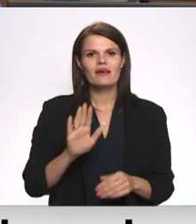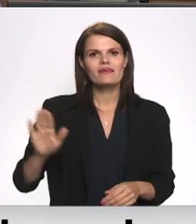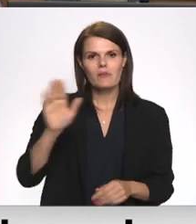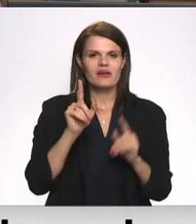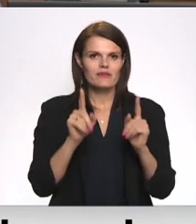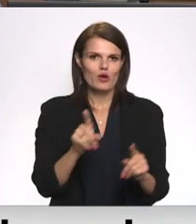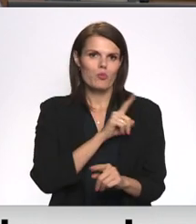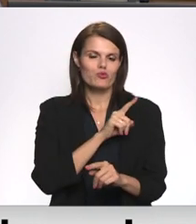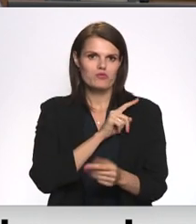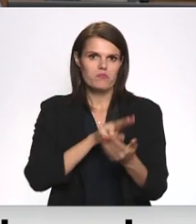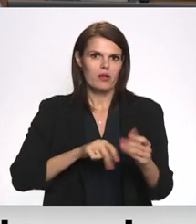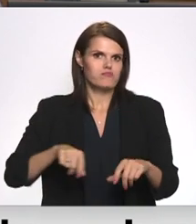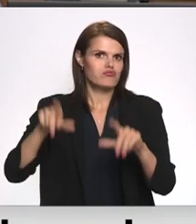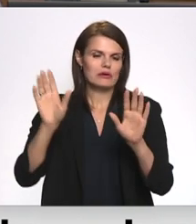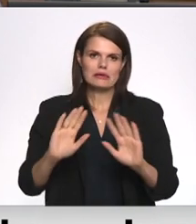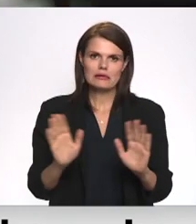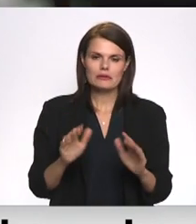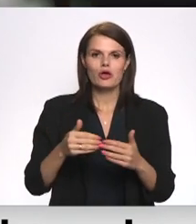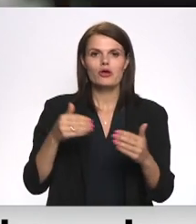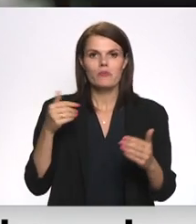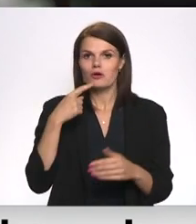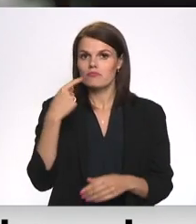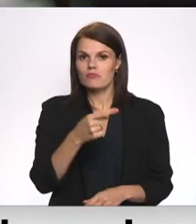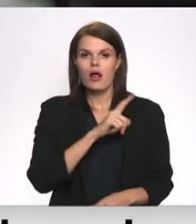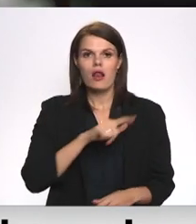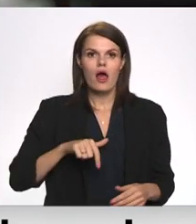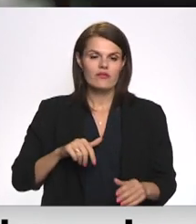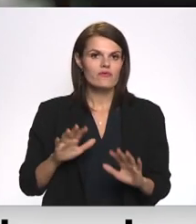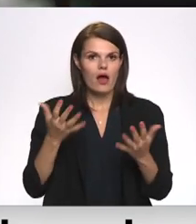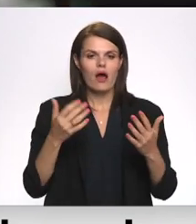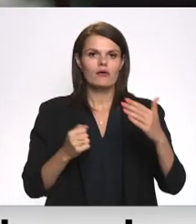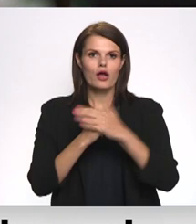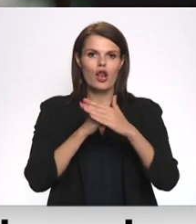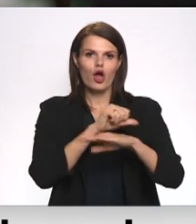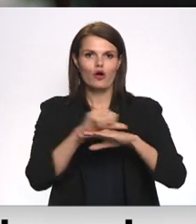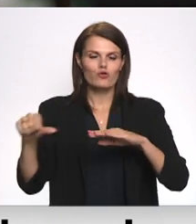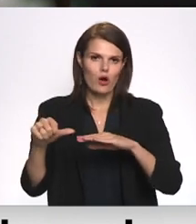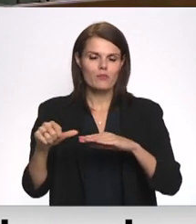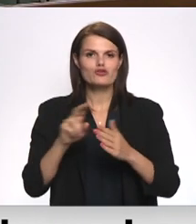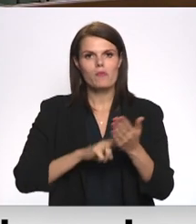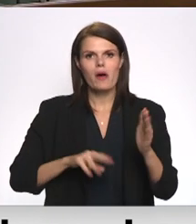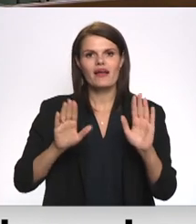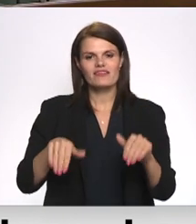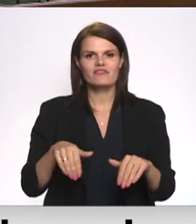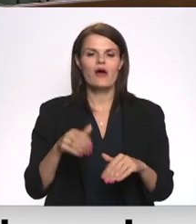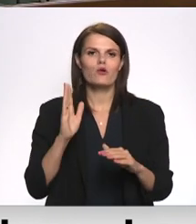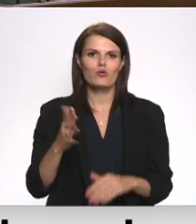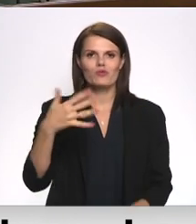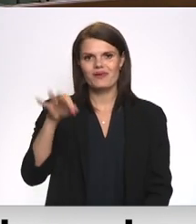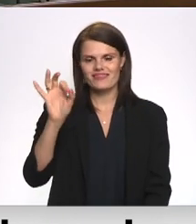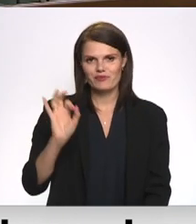jābūt uzmanīgām. Iepriekš izskanējis, ka Latvijas gadījumā galējā robeža valsts parādam varētu būt apmēram puse no iekšzemes koprodukta.